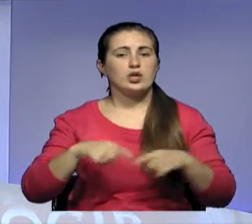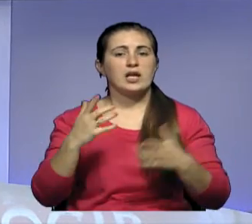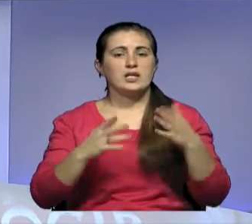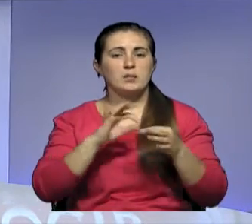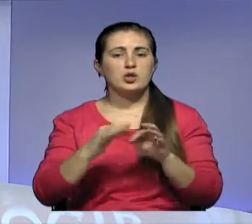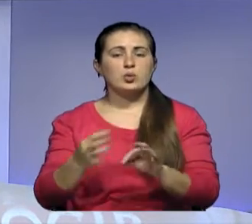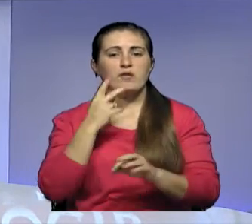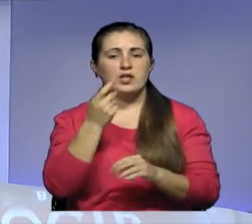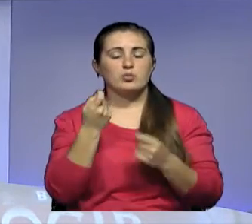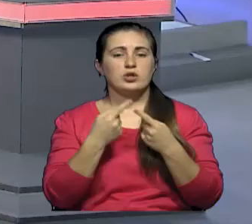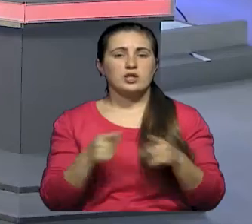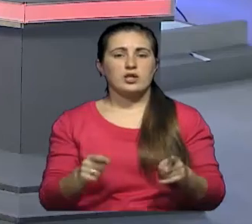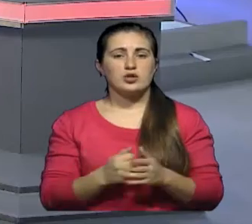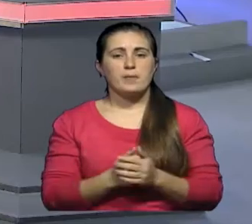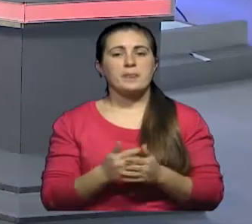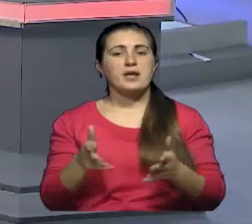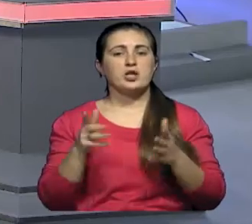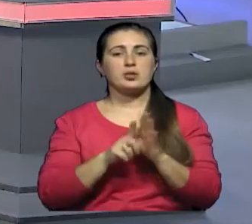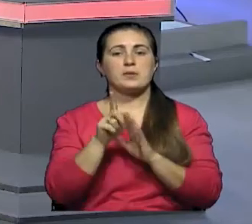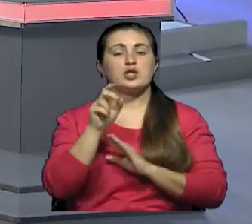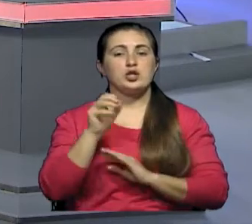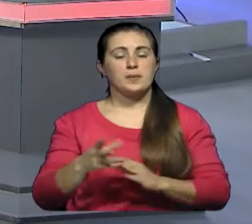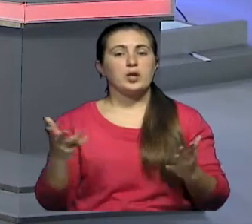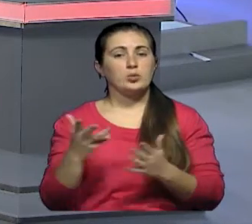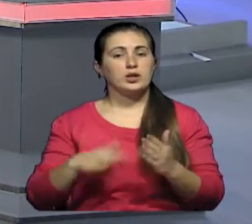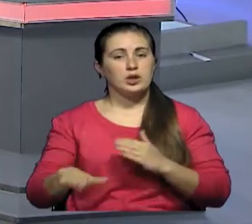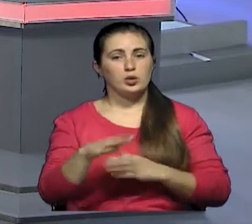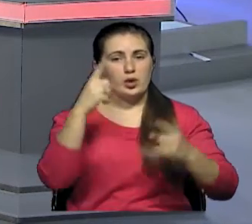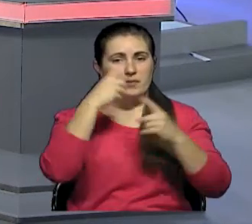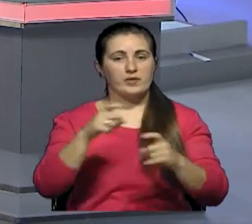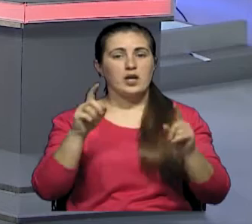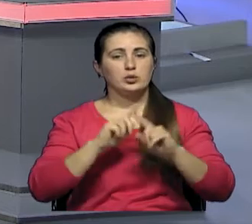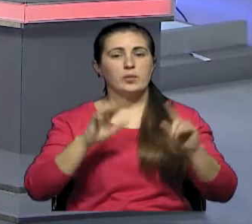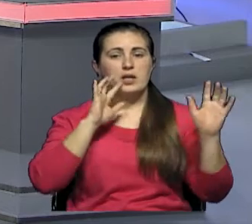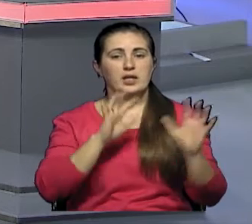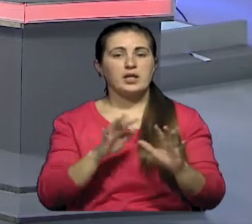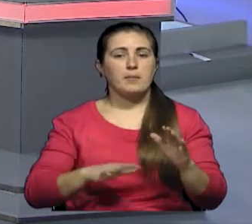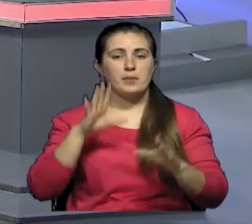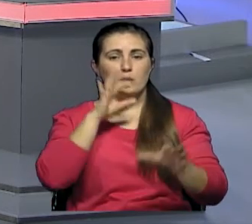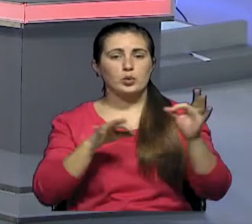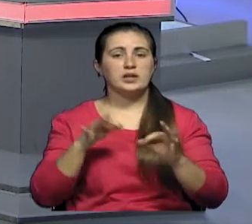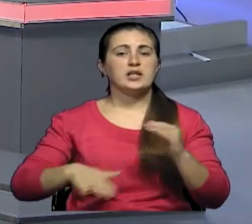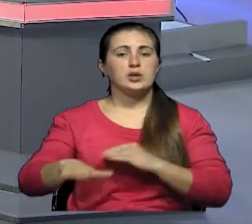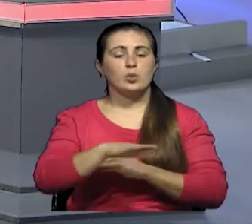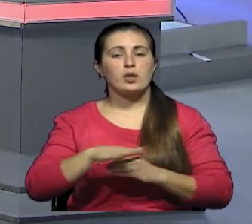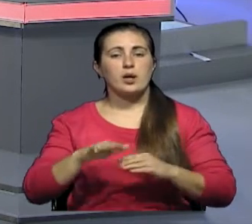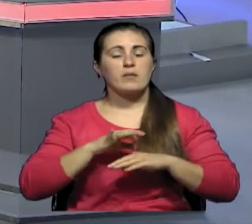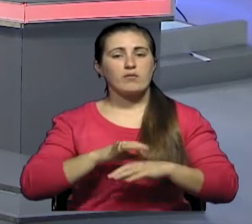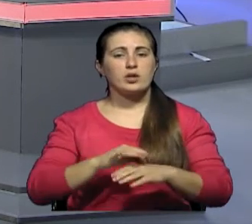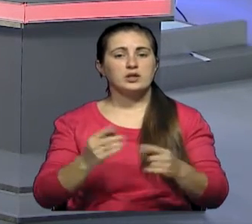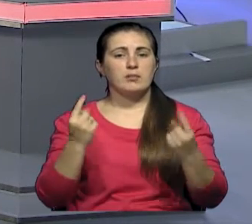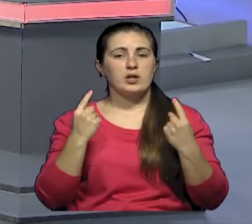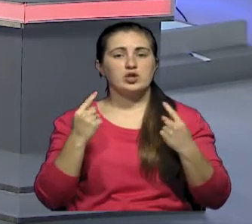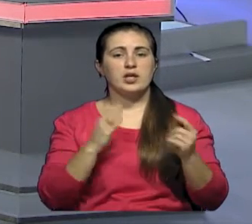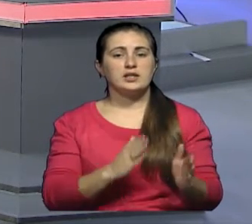немного иначе конечно прежде чем какую-то территорию объявить особо охраняемой природной территории проводится большая